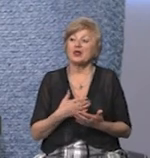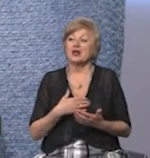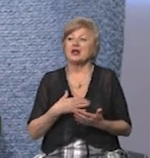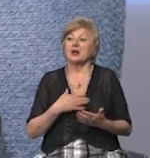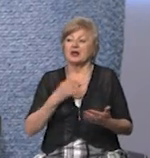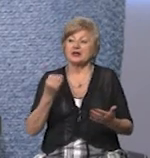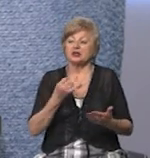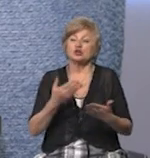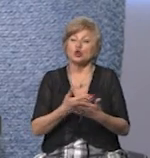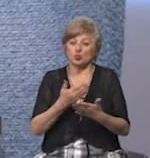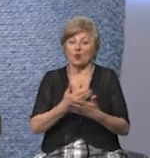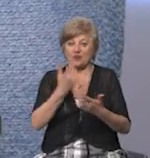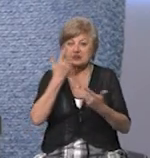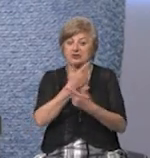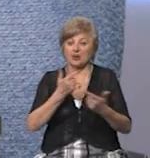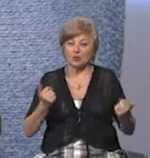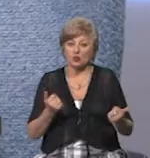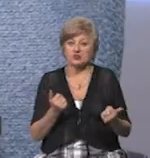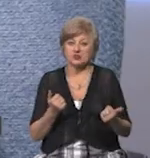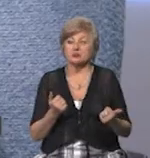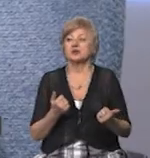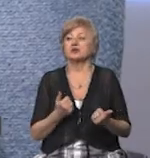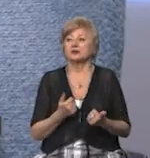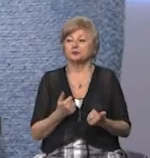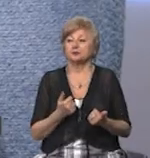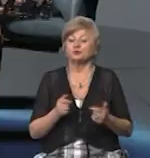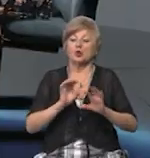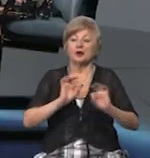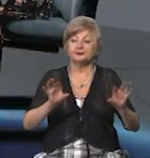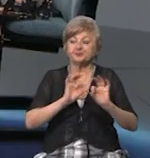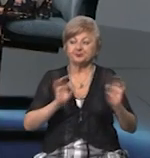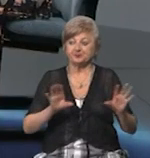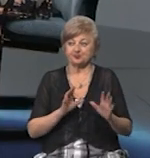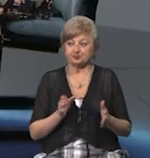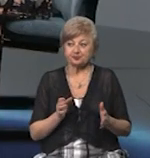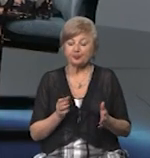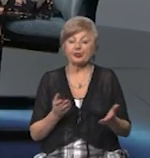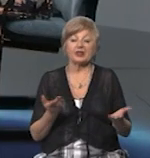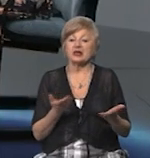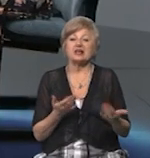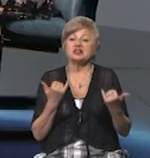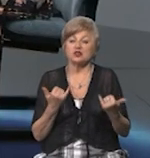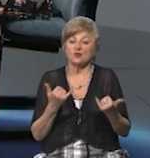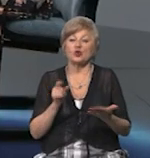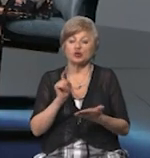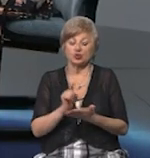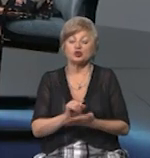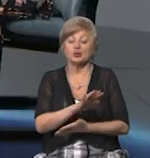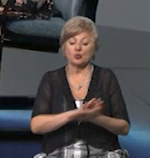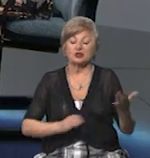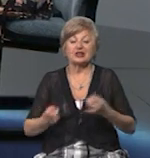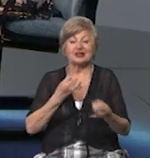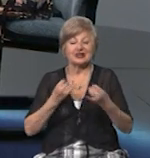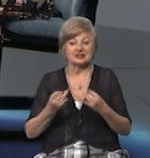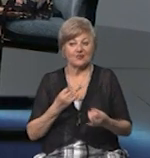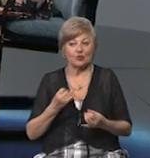про цю прес-конференцію, там, де пан Олександр Кухарєв якраз пояснює, що це буде. І сьогодні ми мали продовження розмови з ним.